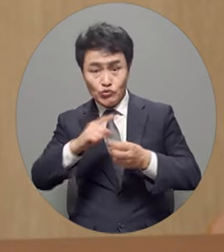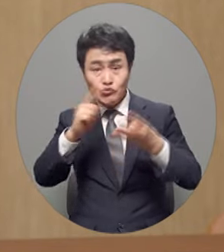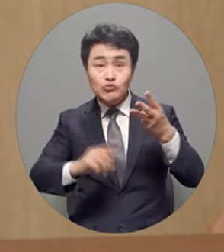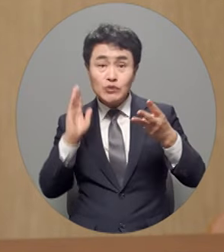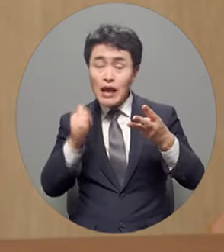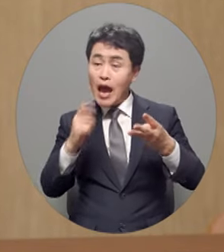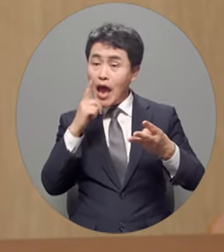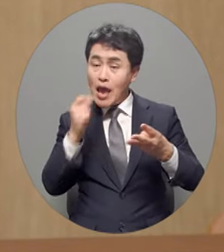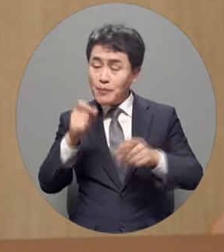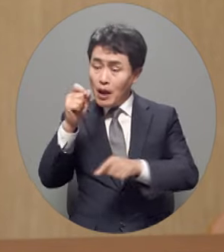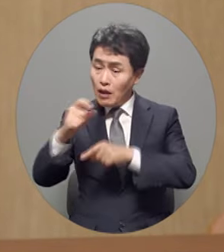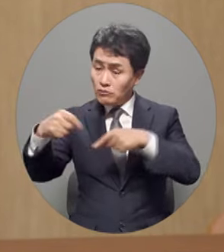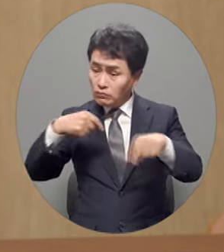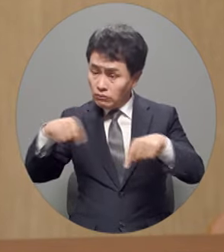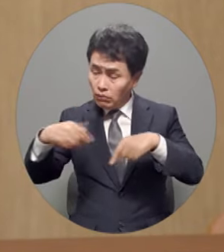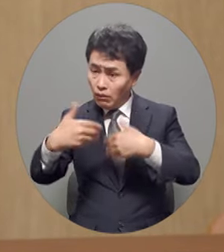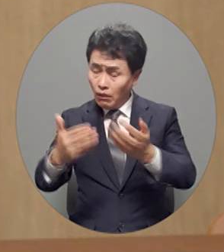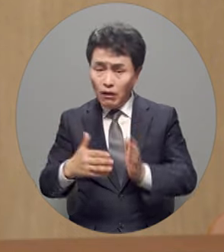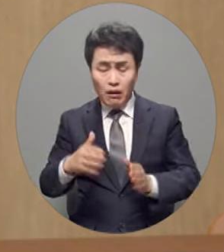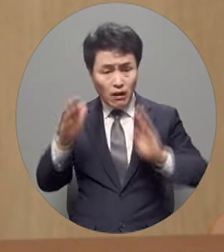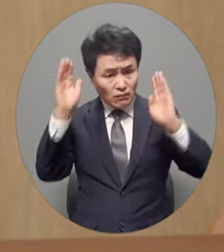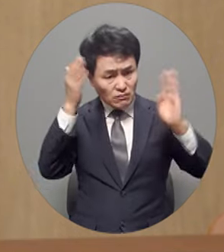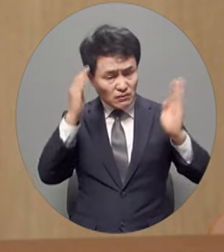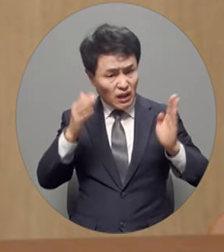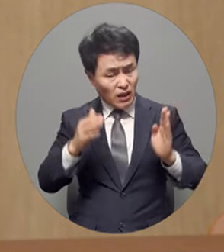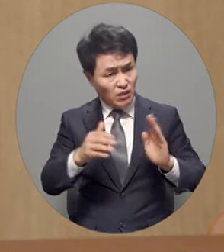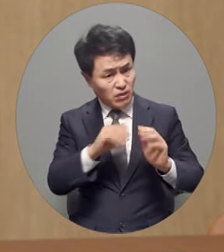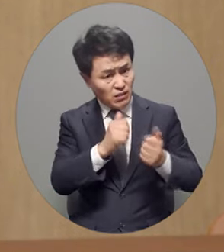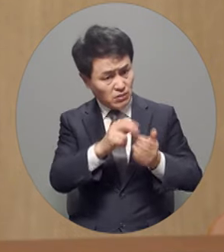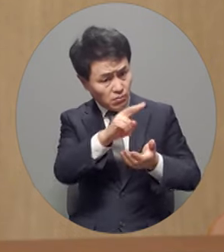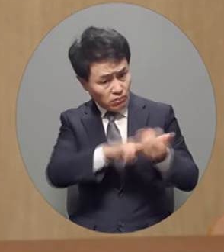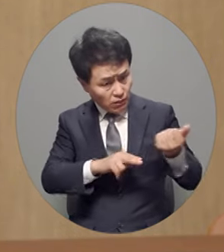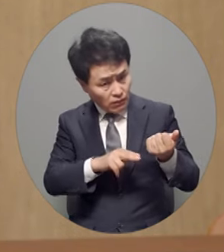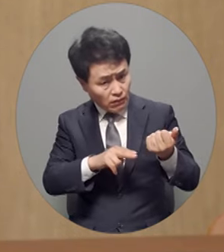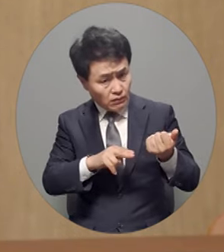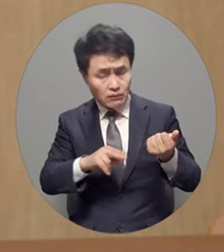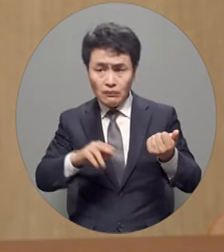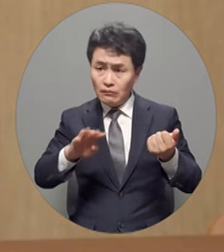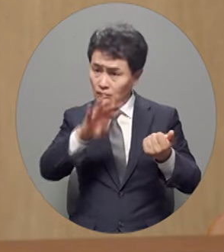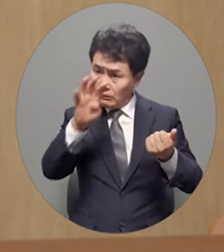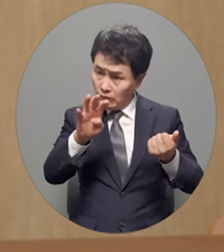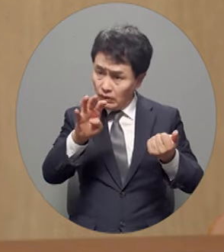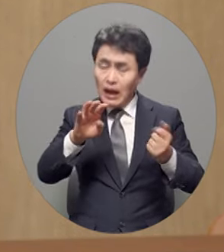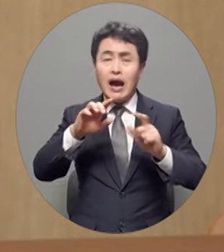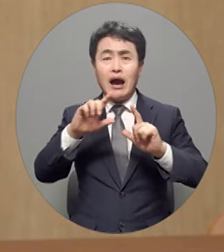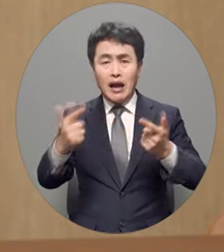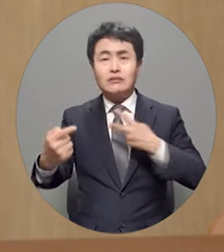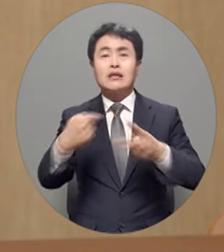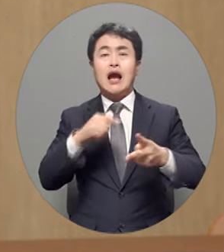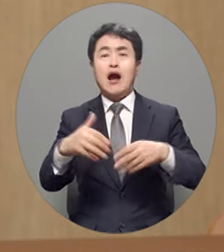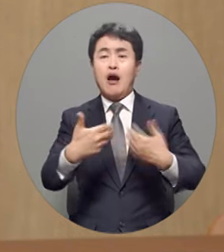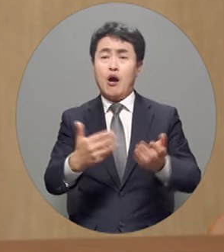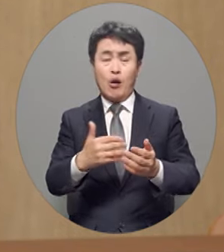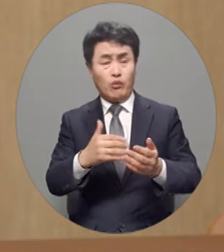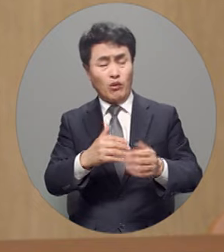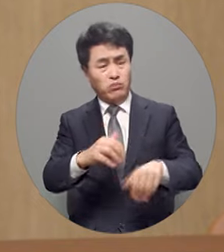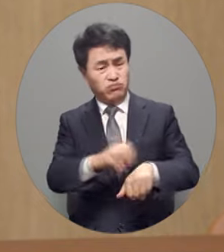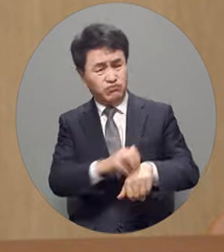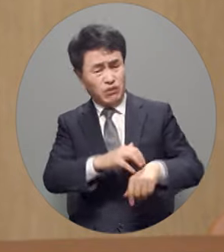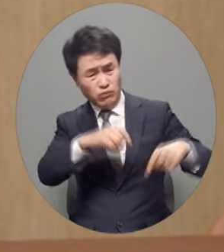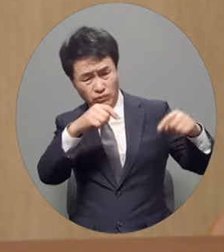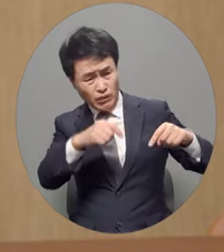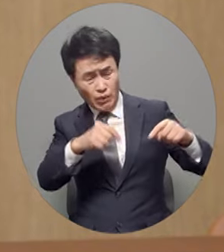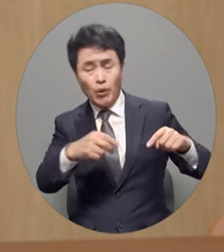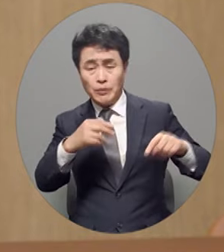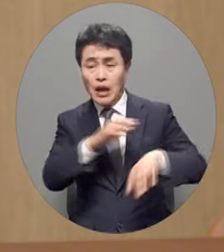일본의 행정지도가 네이버에 대한 지분 매각 요구는 아닌 것으로 이해하고 있다며 불필요한 외교 현안이 되지 않도록 잘